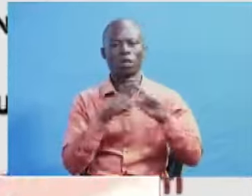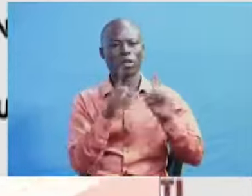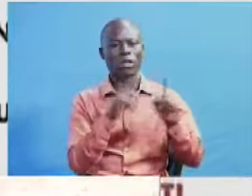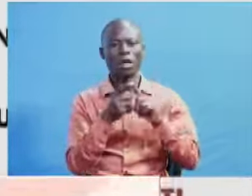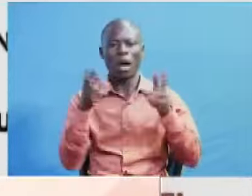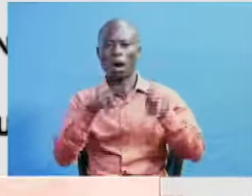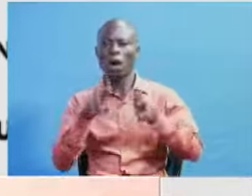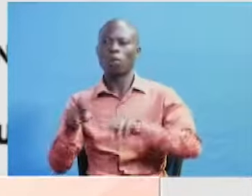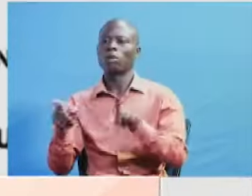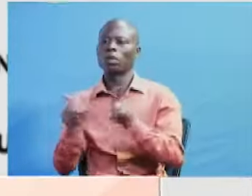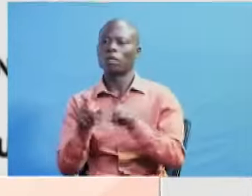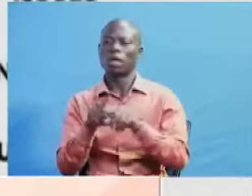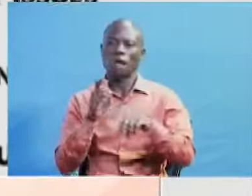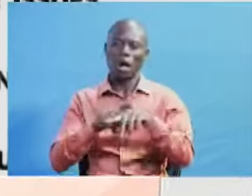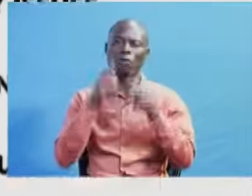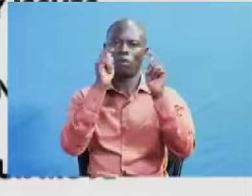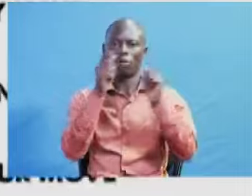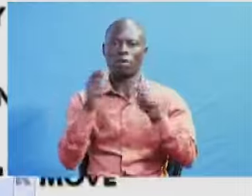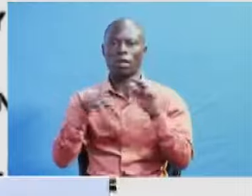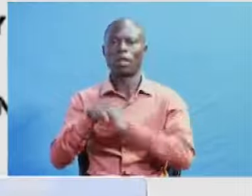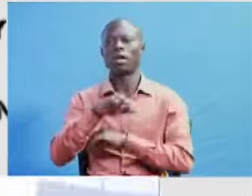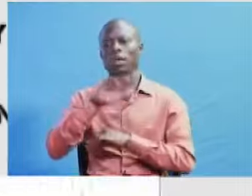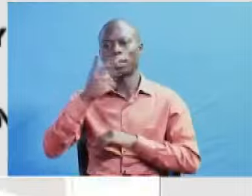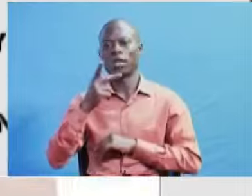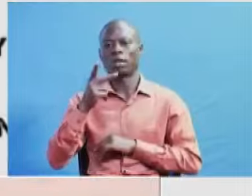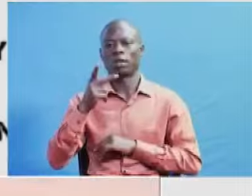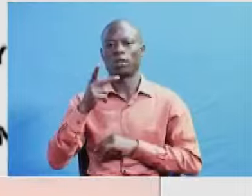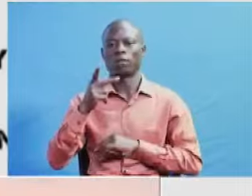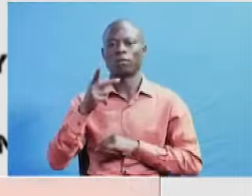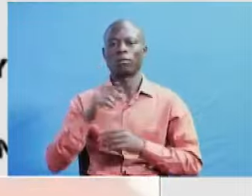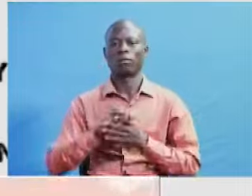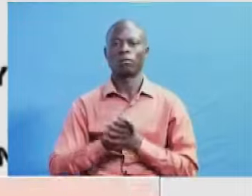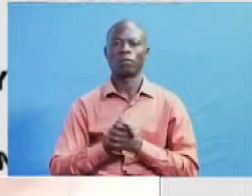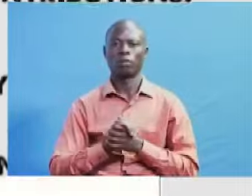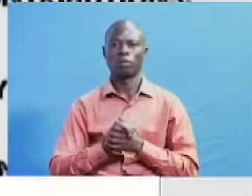yaliyotokea wakati wa maandamano kote nchini. Kipto Hilda, Runinga ya KU.